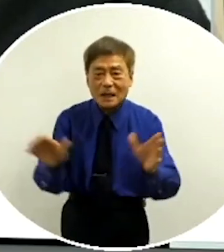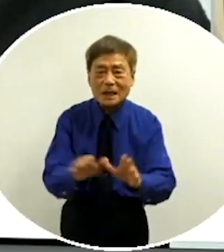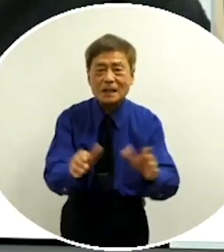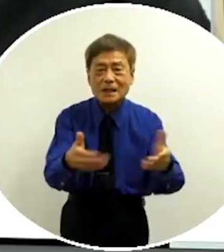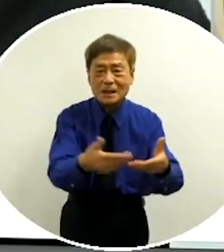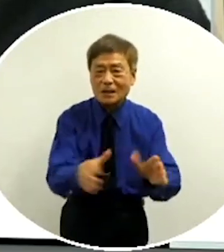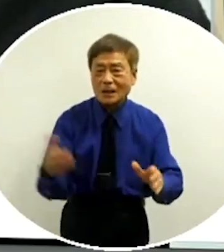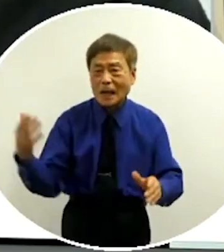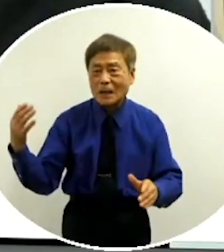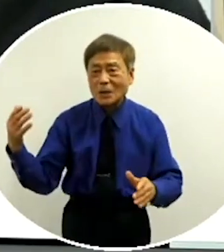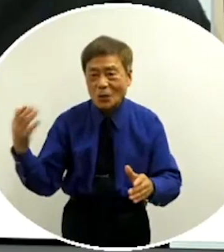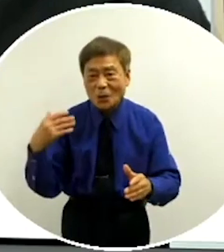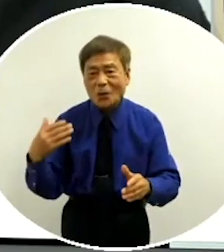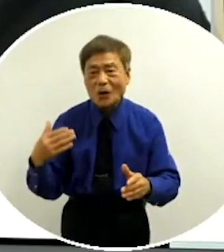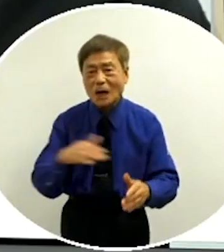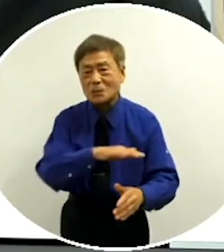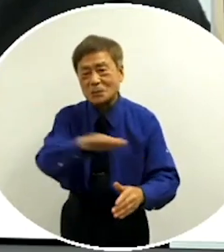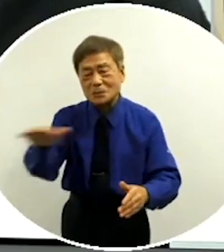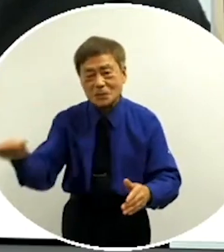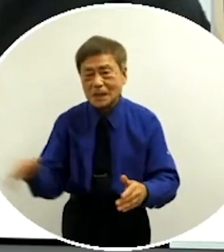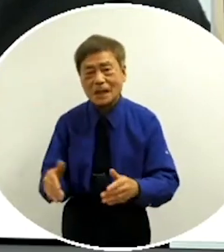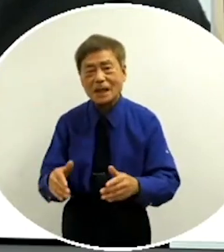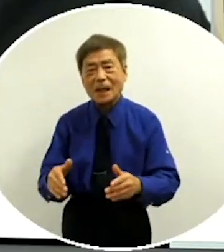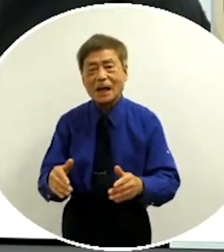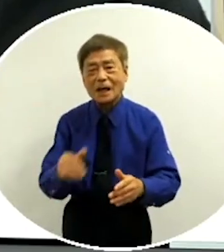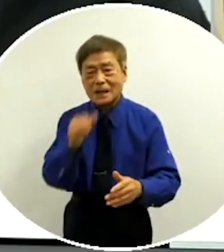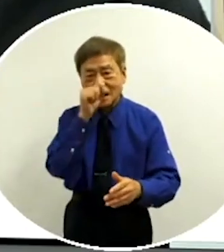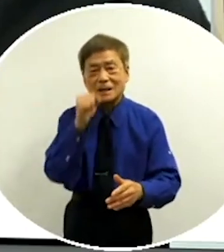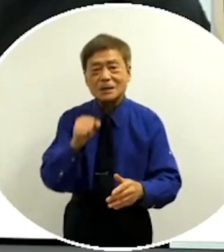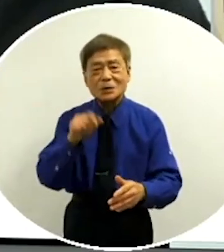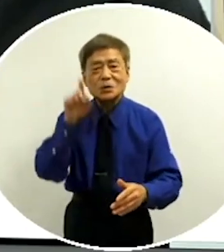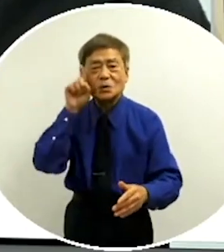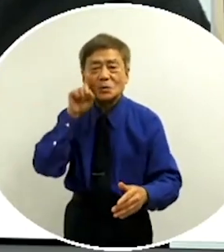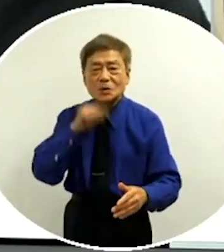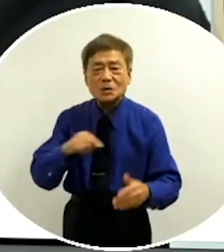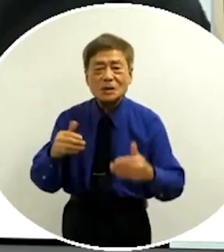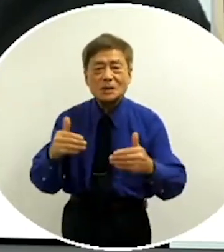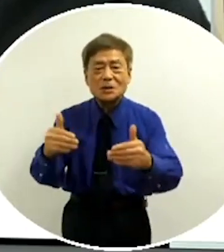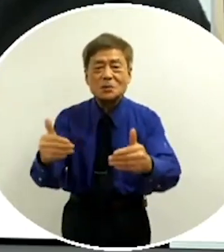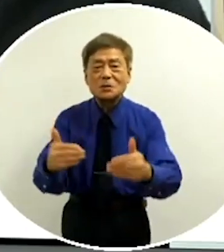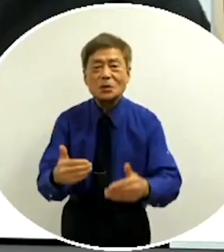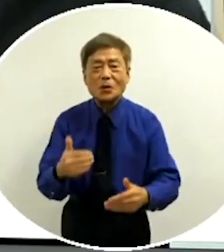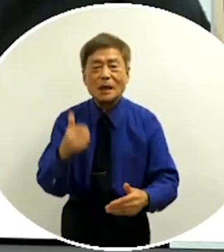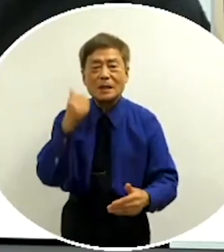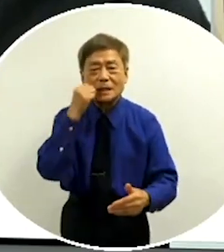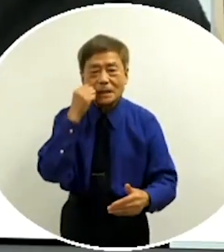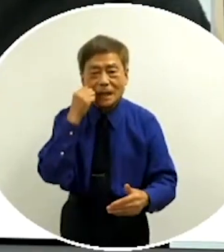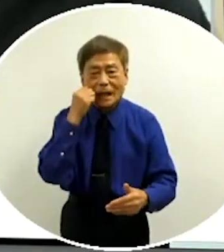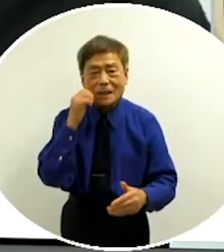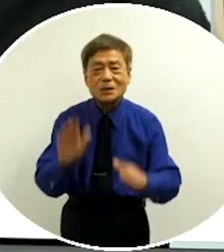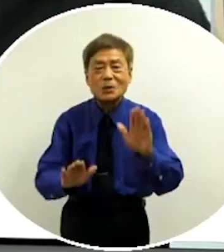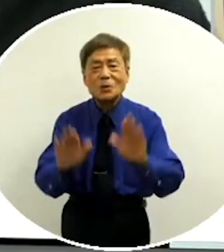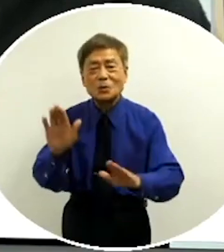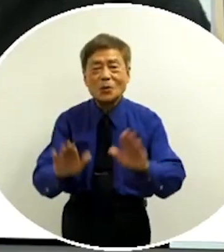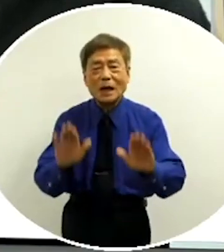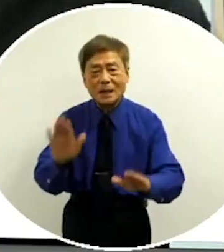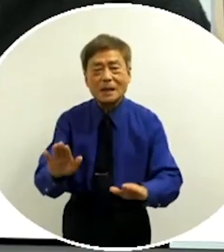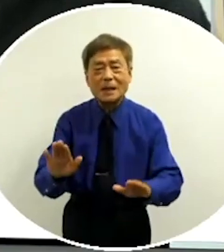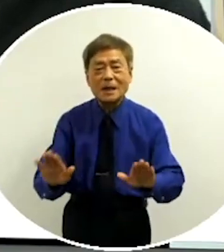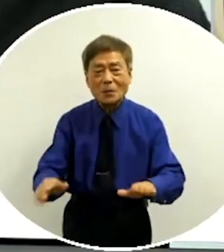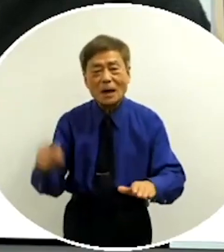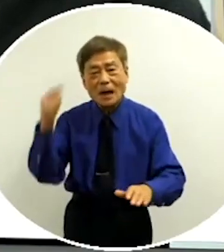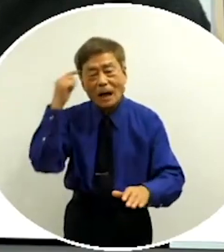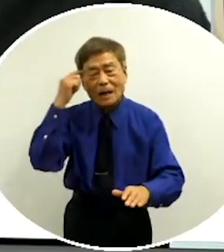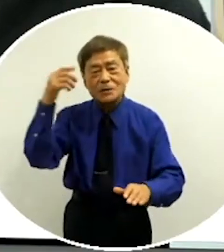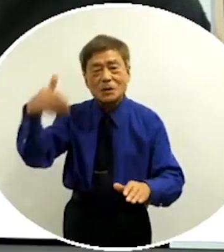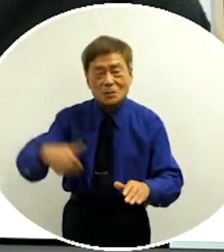ですねながらがうまくいかなかったんじゃないかっていうのは私の正直な率直なですね反省ですだから今後に向けては息切れし